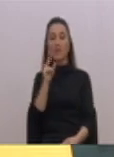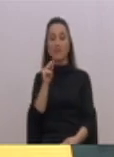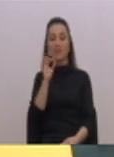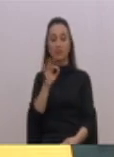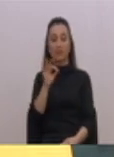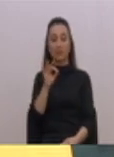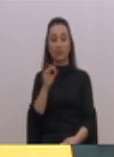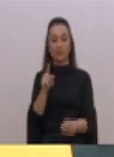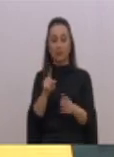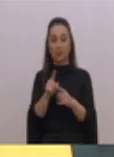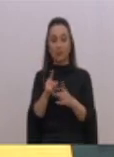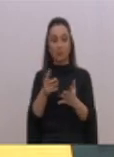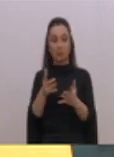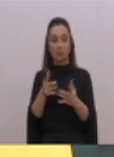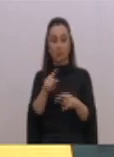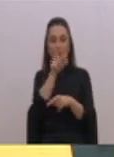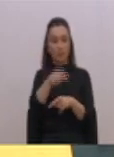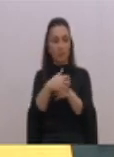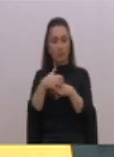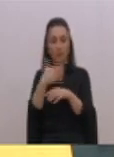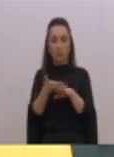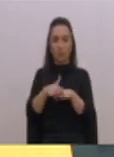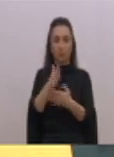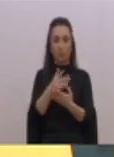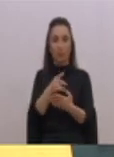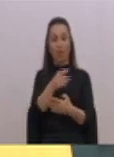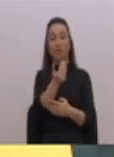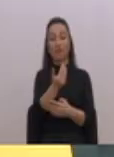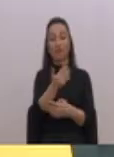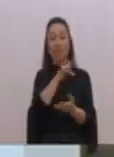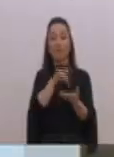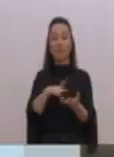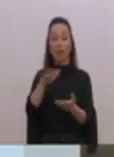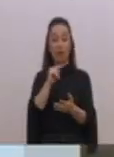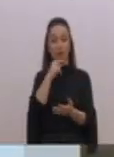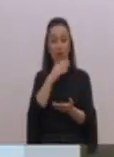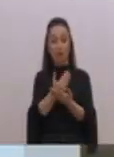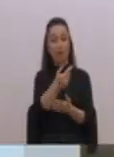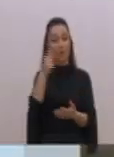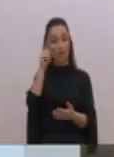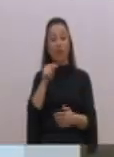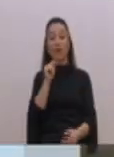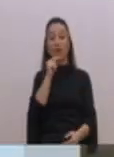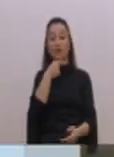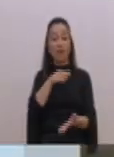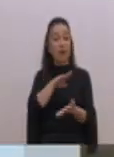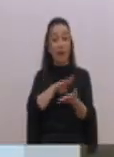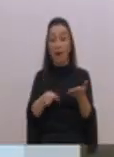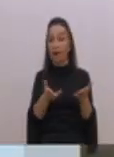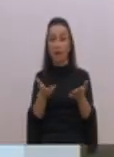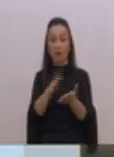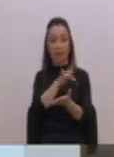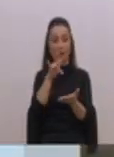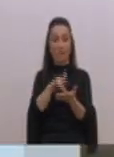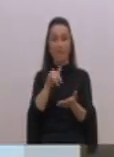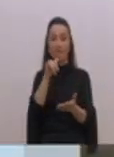საერთოდ ჰიპერალერგიურები ხართ, მაგრამ ეს ხო თქვენი ქვეყნის ეკონომიკაა. თქვენ ხო იცით, რომ ეკონომიკის გარეშე ეს